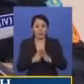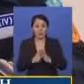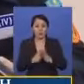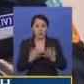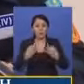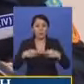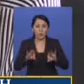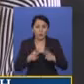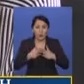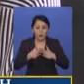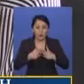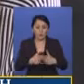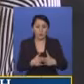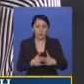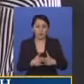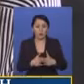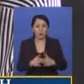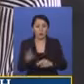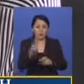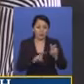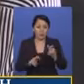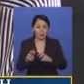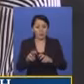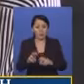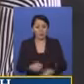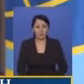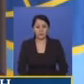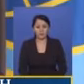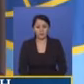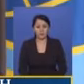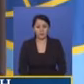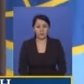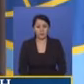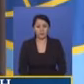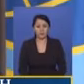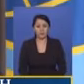қайықты тапқан. Қазіргі уақытта балықшының денесі әлі де іздестіріліп жатыр.